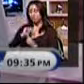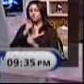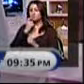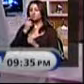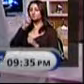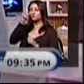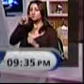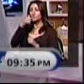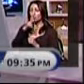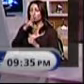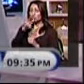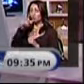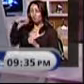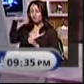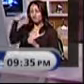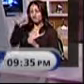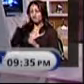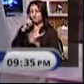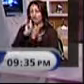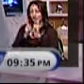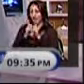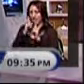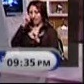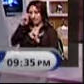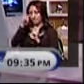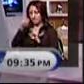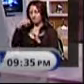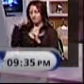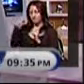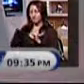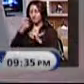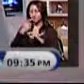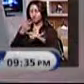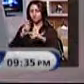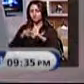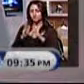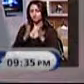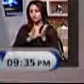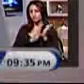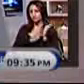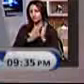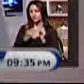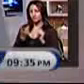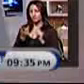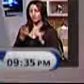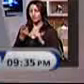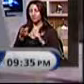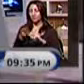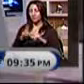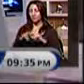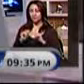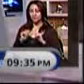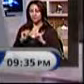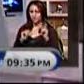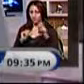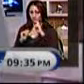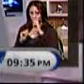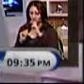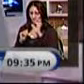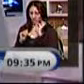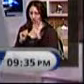خيرا بهذا البلد قط. انا بتكلم على السياسة الخارجية، التعاون مع فلول نظام السابق يوم 30/6. اقول لسيادتك، انا بقول لهم